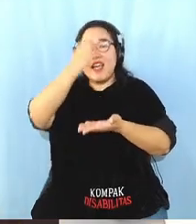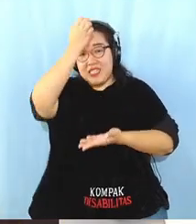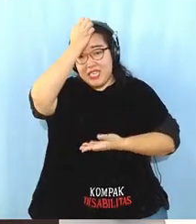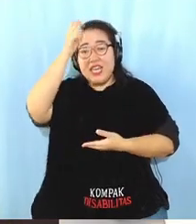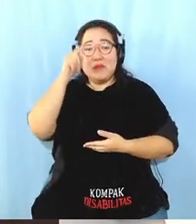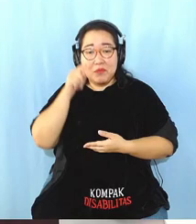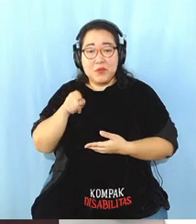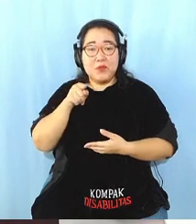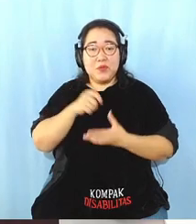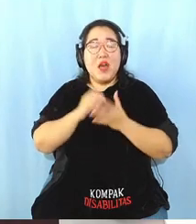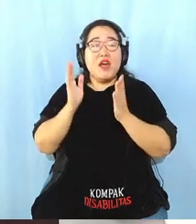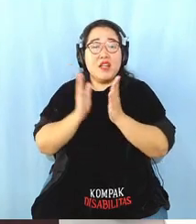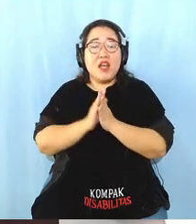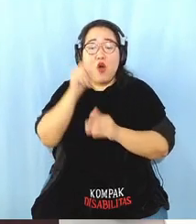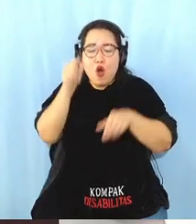Mereka berteriak-teriak,